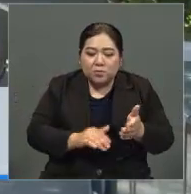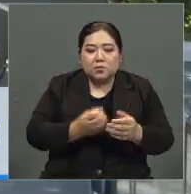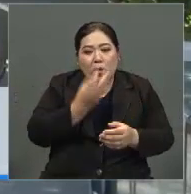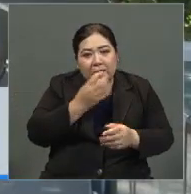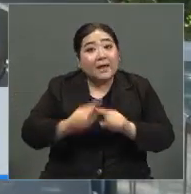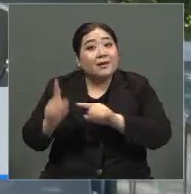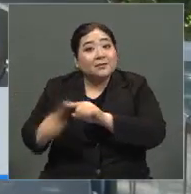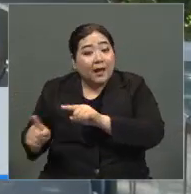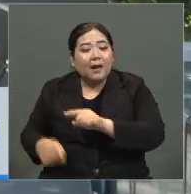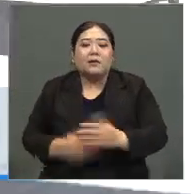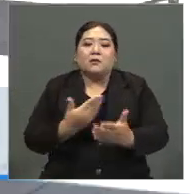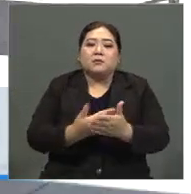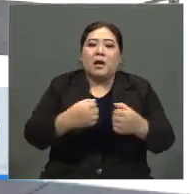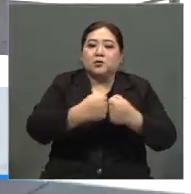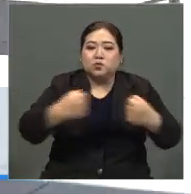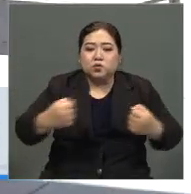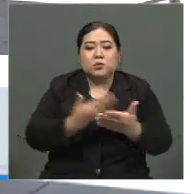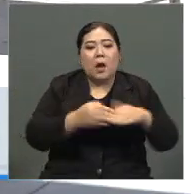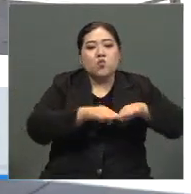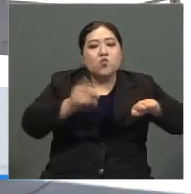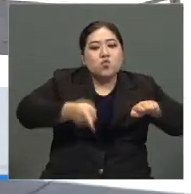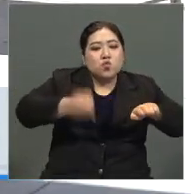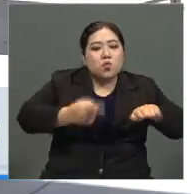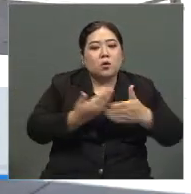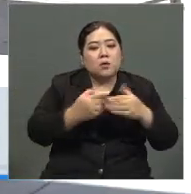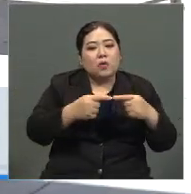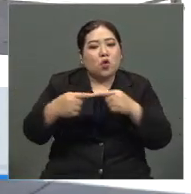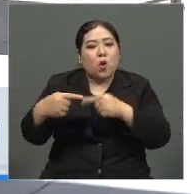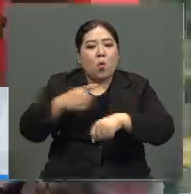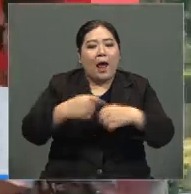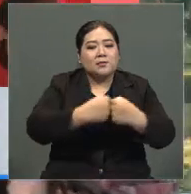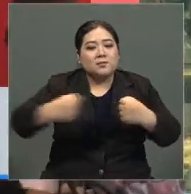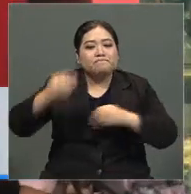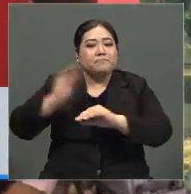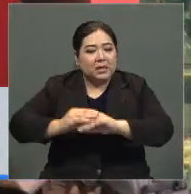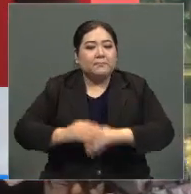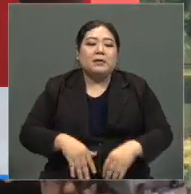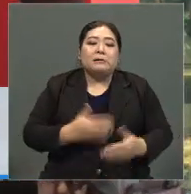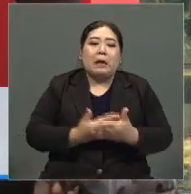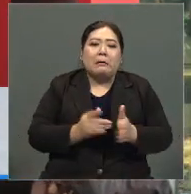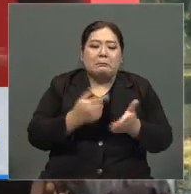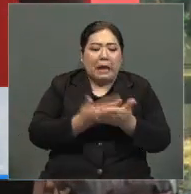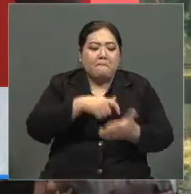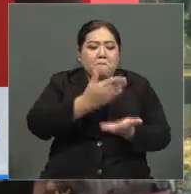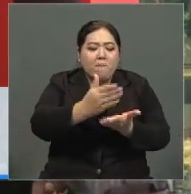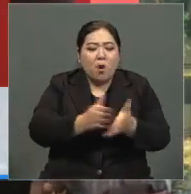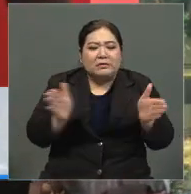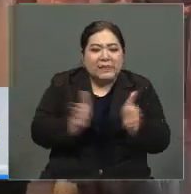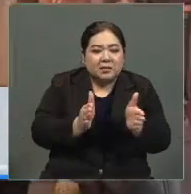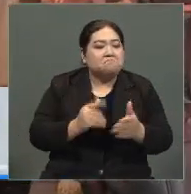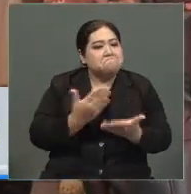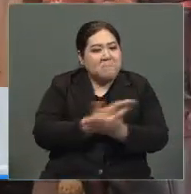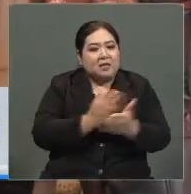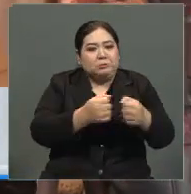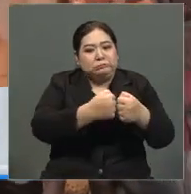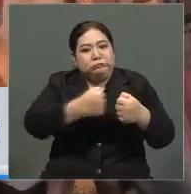ำระนี่ต่ออายปวเงิน หรอ่าคงวงเงินเตรยมประเภทนี่จากสินเที่ระยะสั้นเป็นระยะย่าวปล่อยชำระเงินต้น